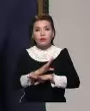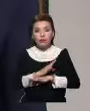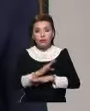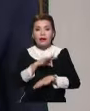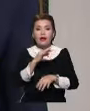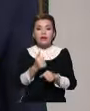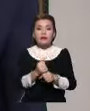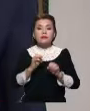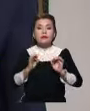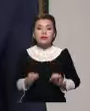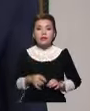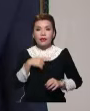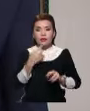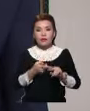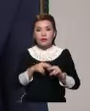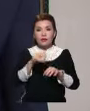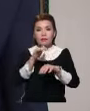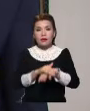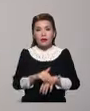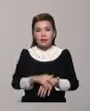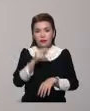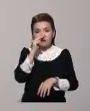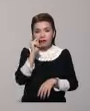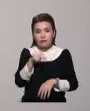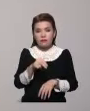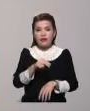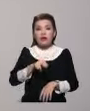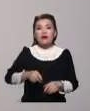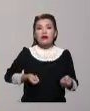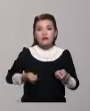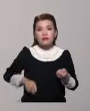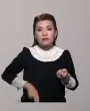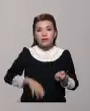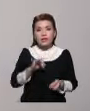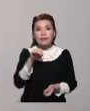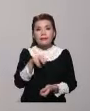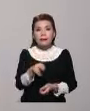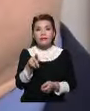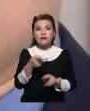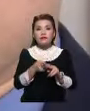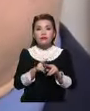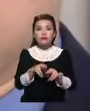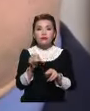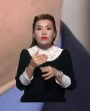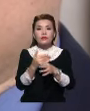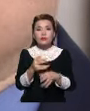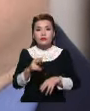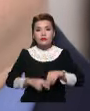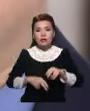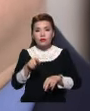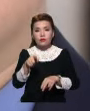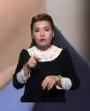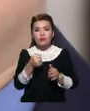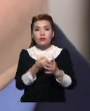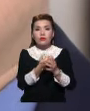рассказали, что им удалось добыть доказательства виновности работодателя, руководителя ИП, который выступал субподрядчиком стройки. Ему грозит